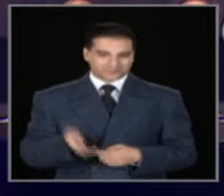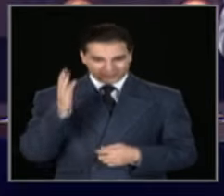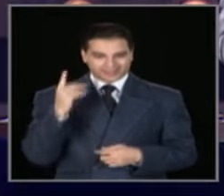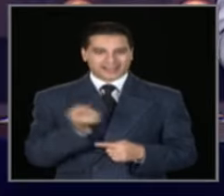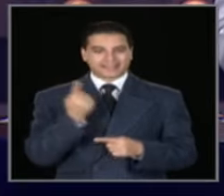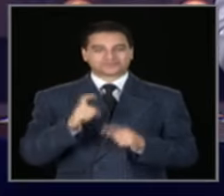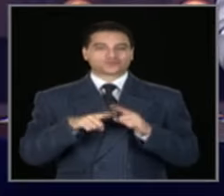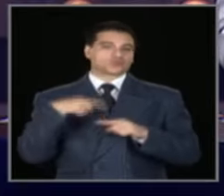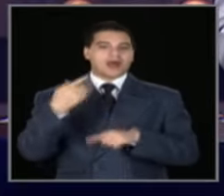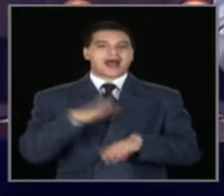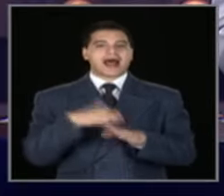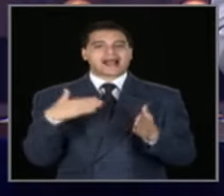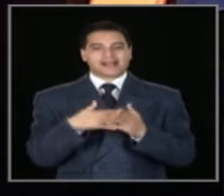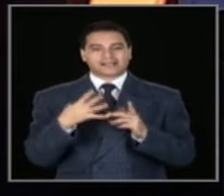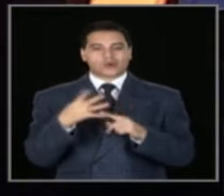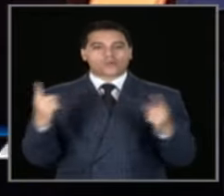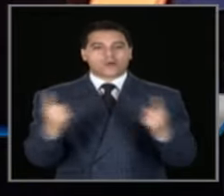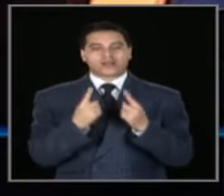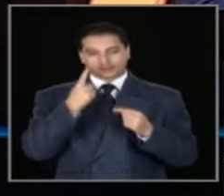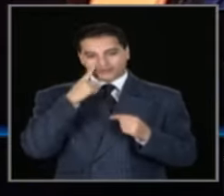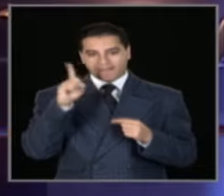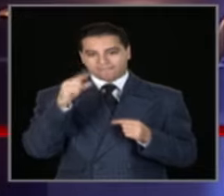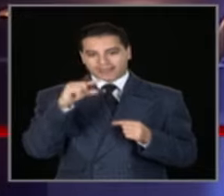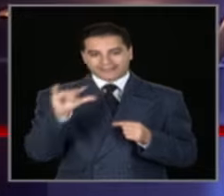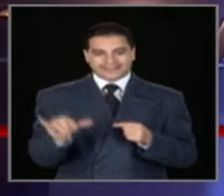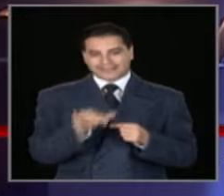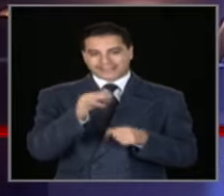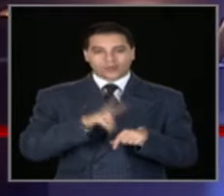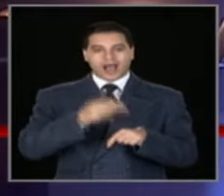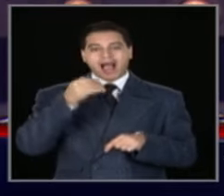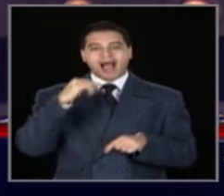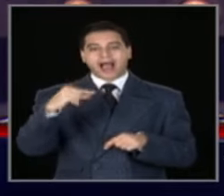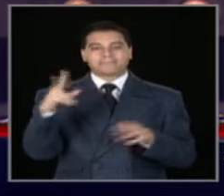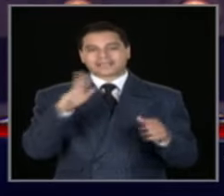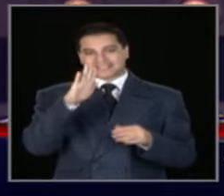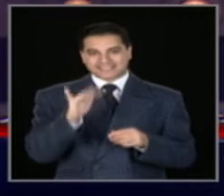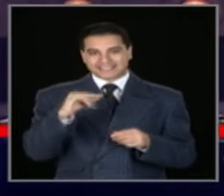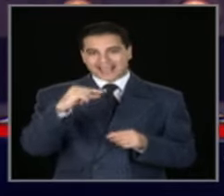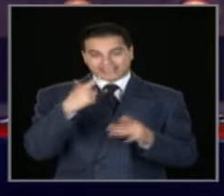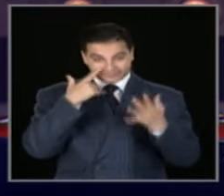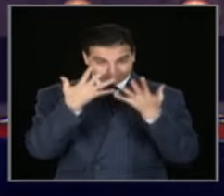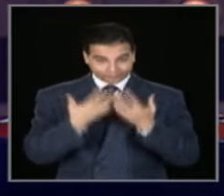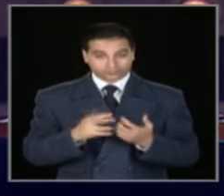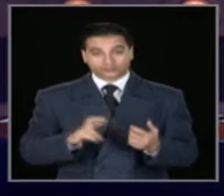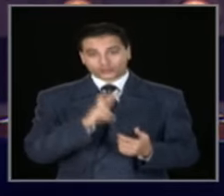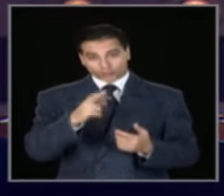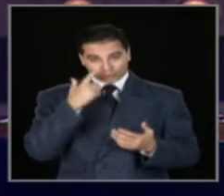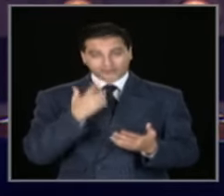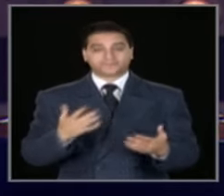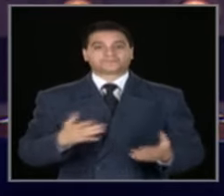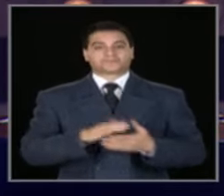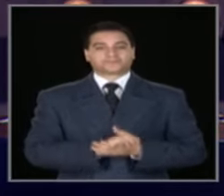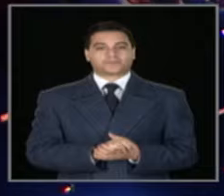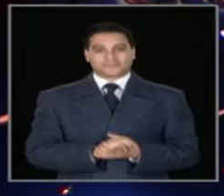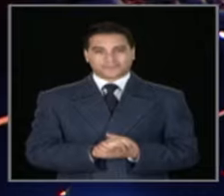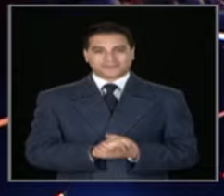السؤال الأخير، واحد لواحد، البدري وأحمد السيد، أحمد السيد وعبد الرحمن البدري، قدرات ذهنية،